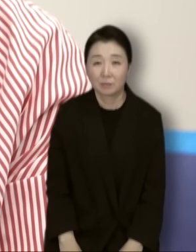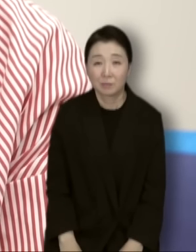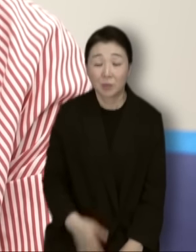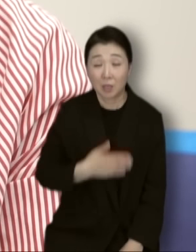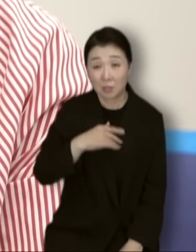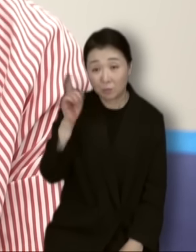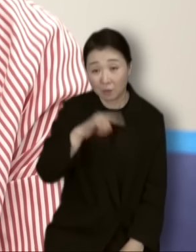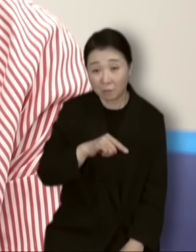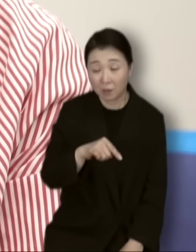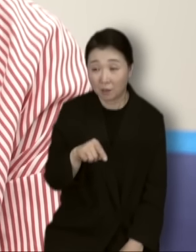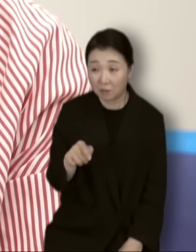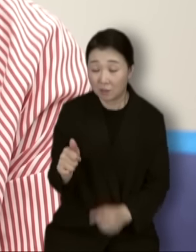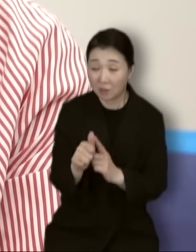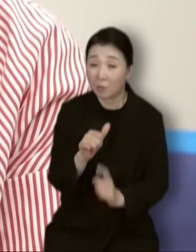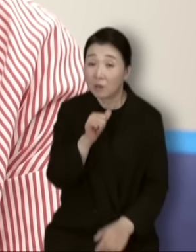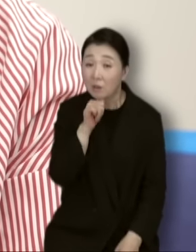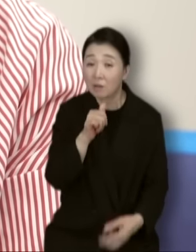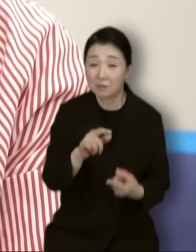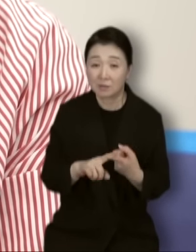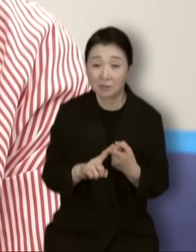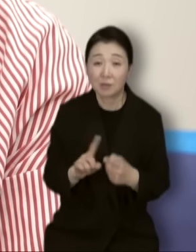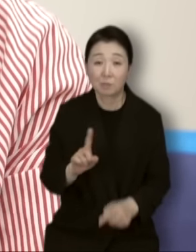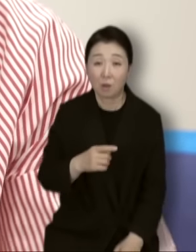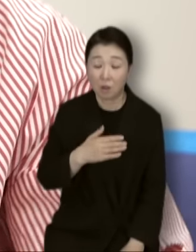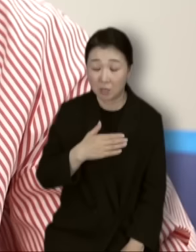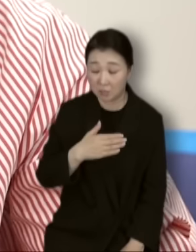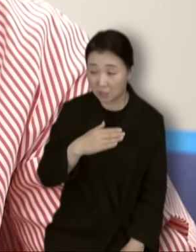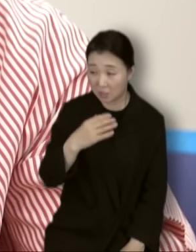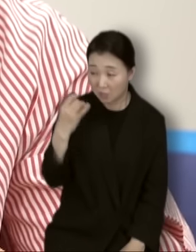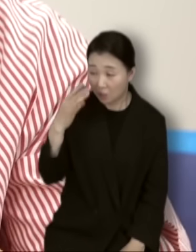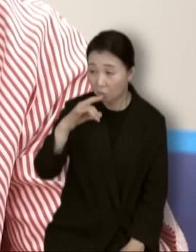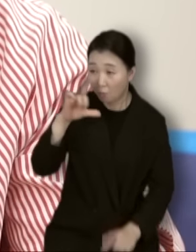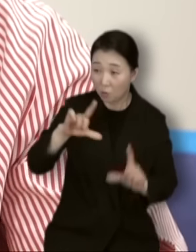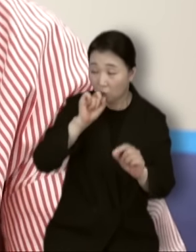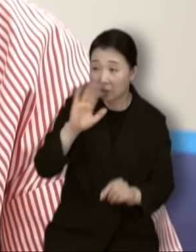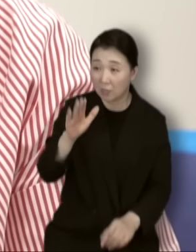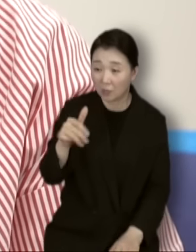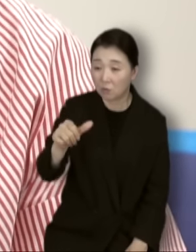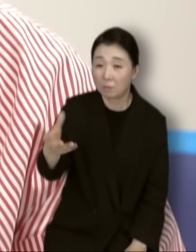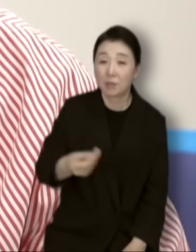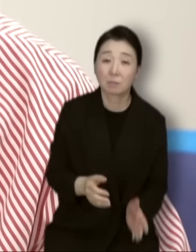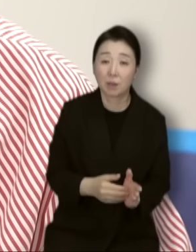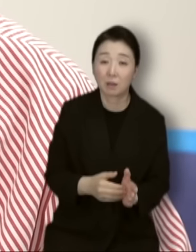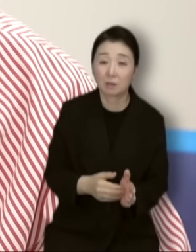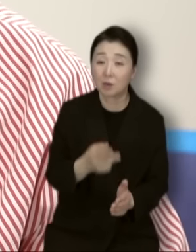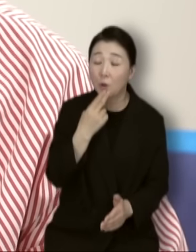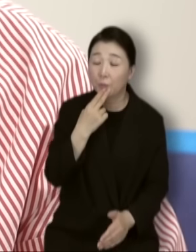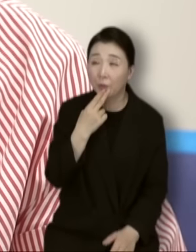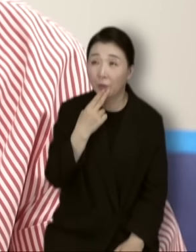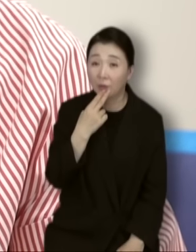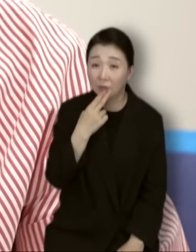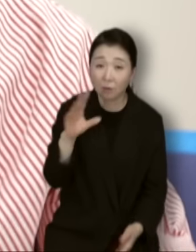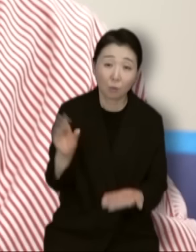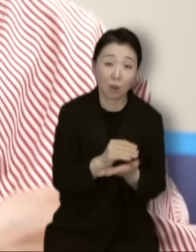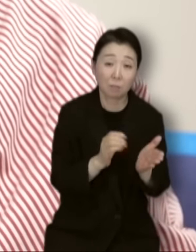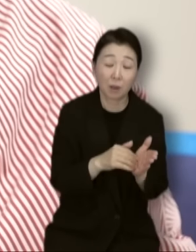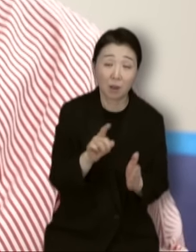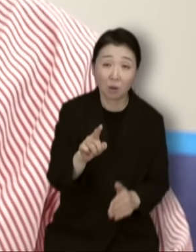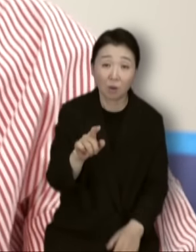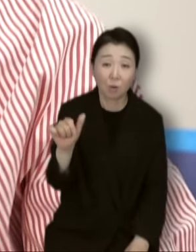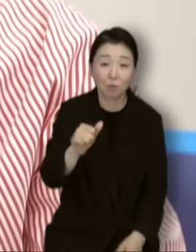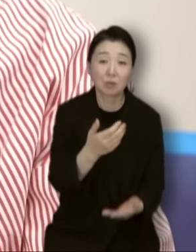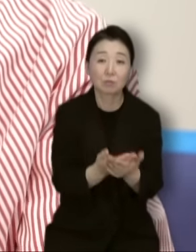를 너무 기분이 나빠서 이분은 거지에 그 기본 자세가 안 돼 있어 그래서 5천원 자리 뺏었어요 안돼 없어요 그리고